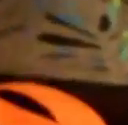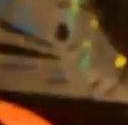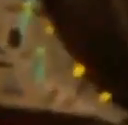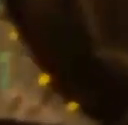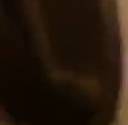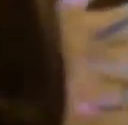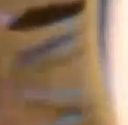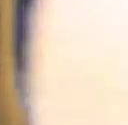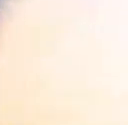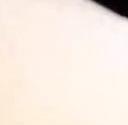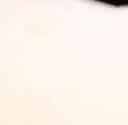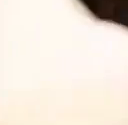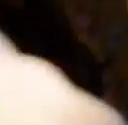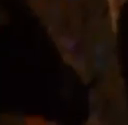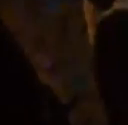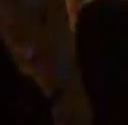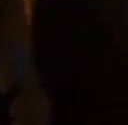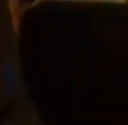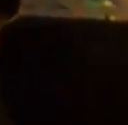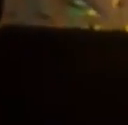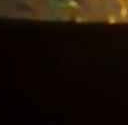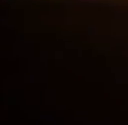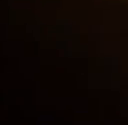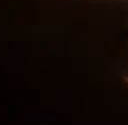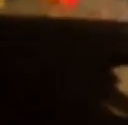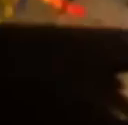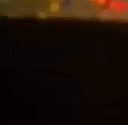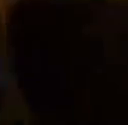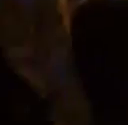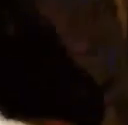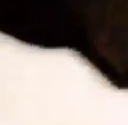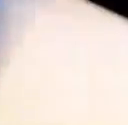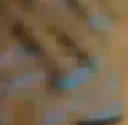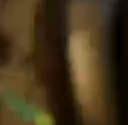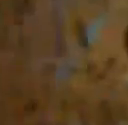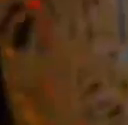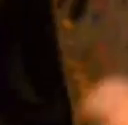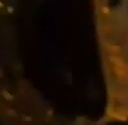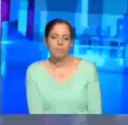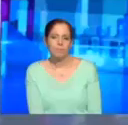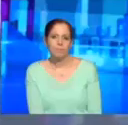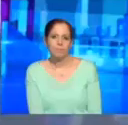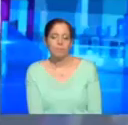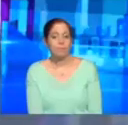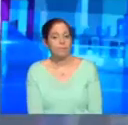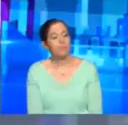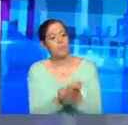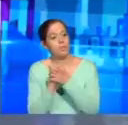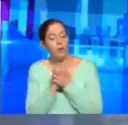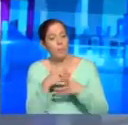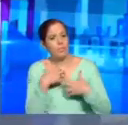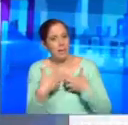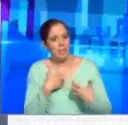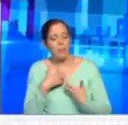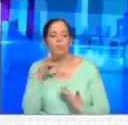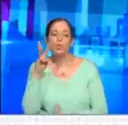מקווים שהיה לכם טעים ונעים וכיף ומצחיק ושיהיה לכם אחלה נסיעה לבאר שבע. תודה רבה. שלום לשחקנים,